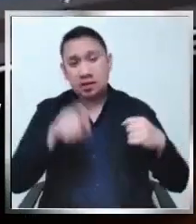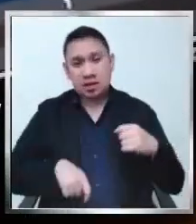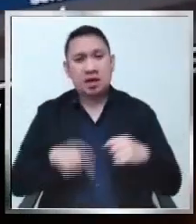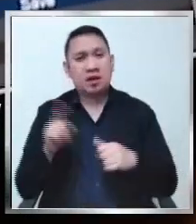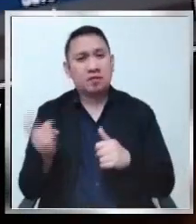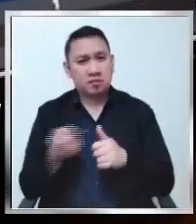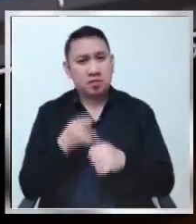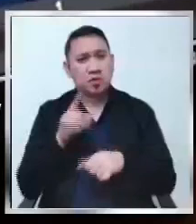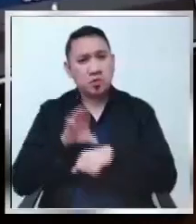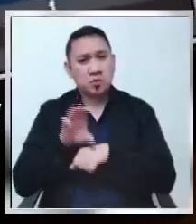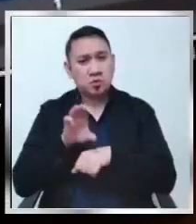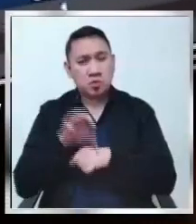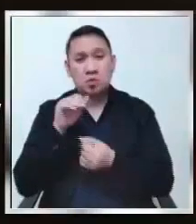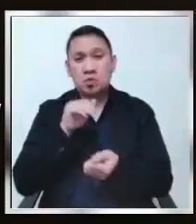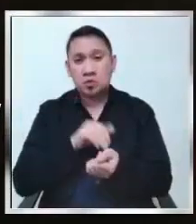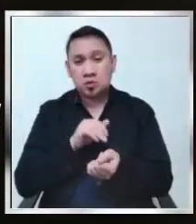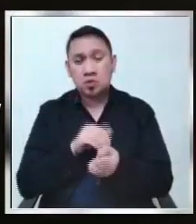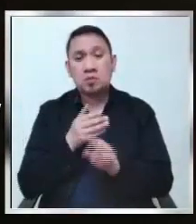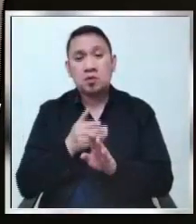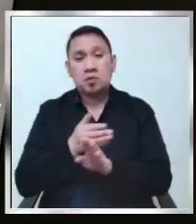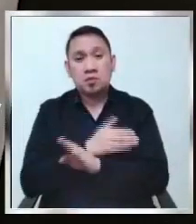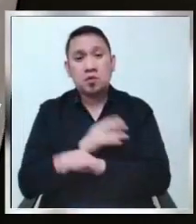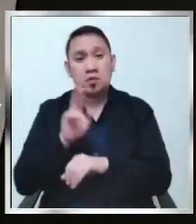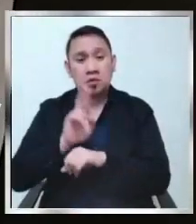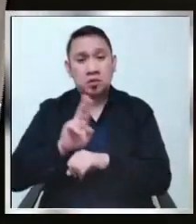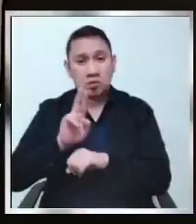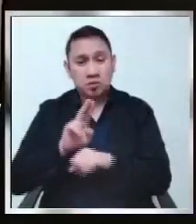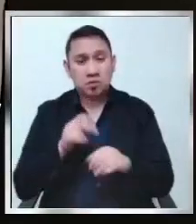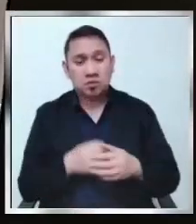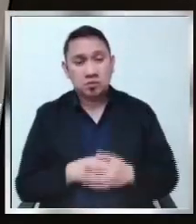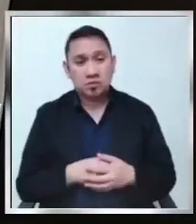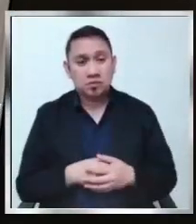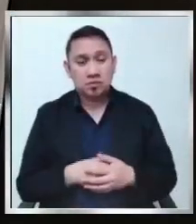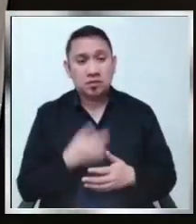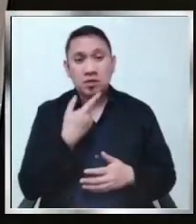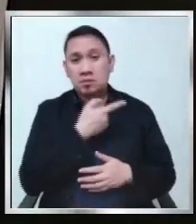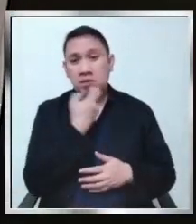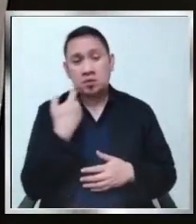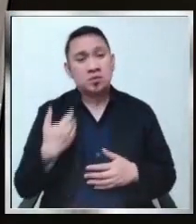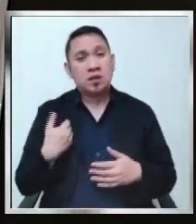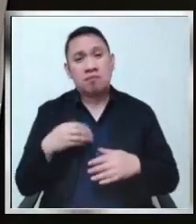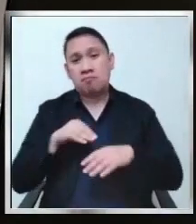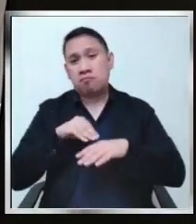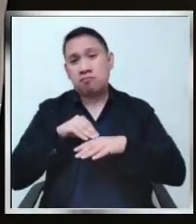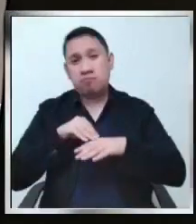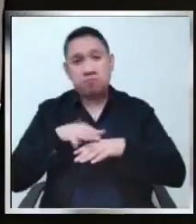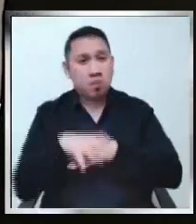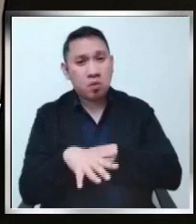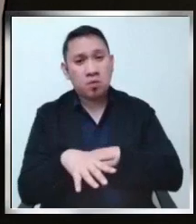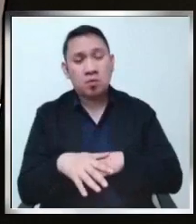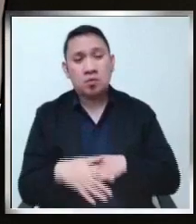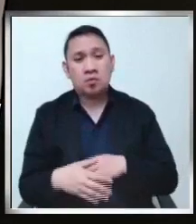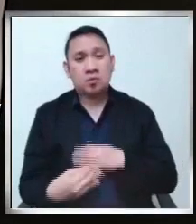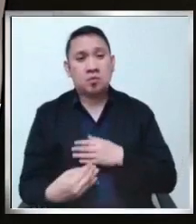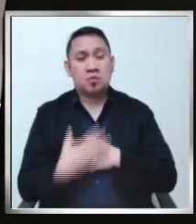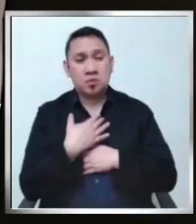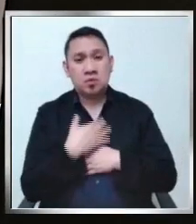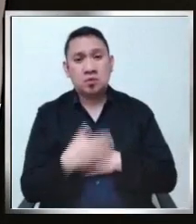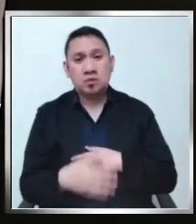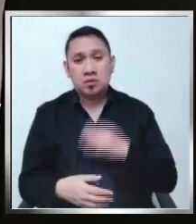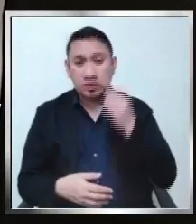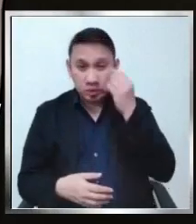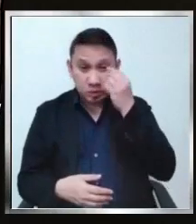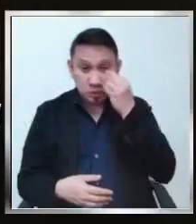mga doktor bago gamitin na malakas itong magkaroon ng side effect magdulot ng side effect ng cataract at